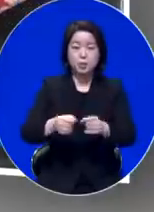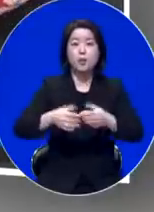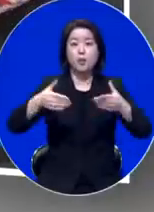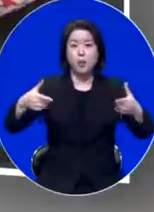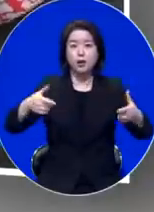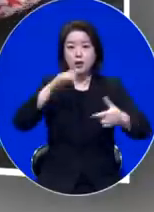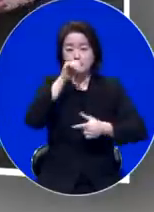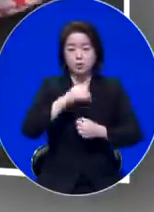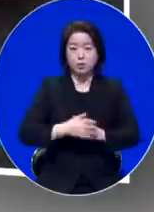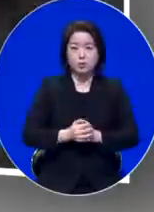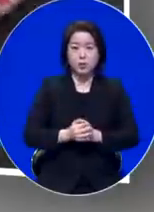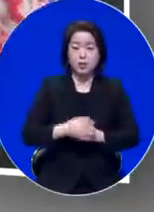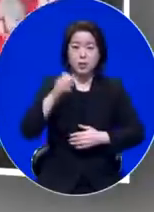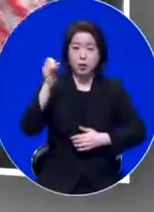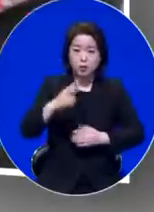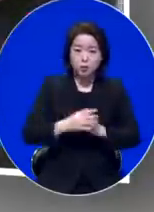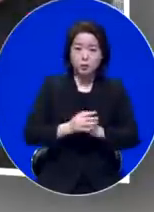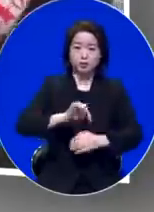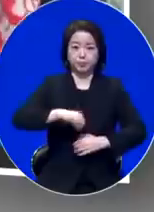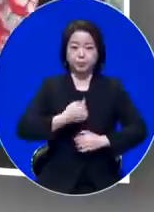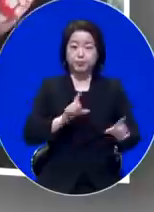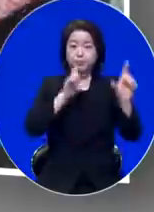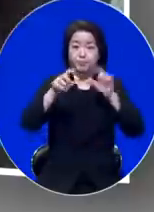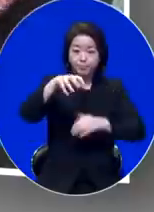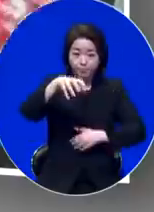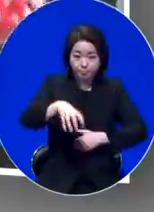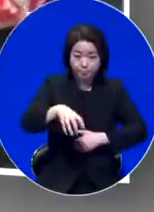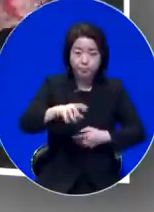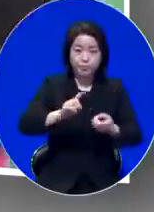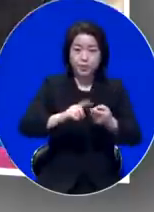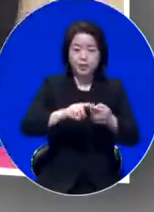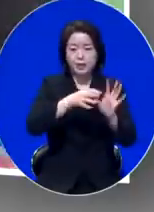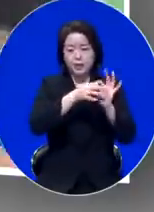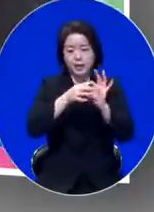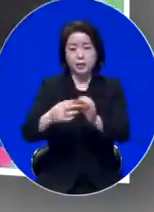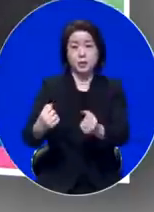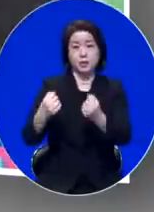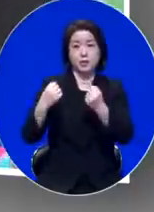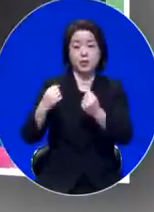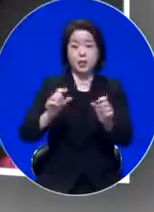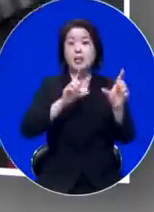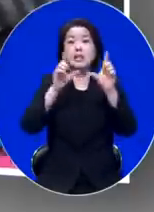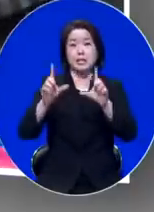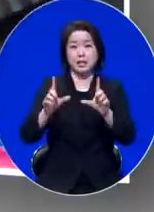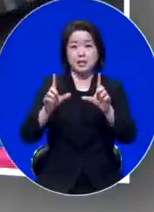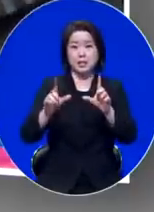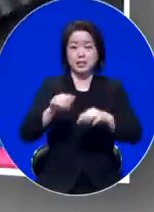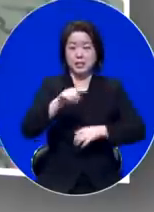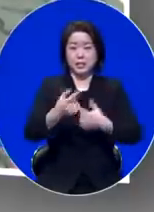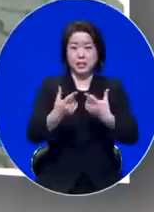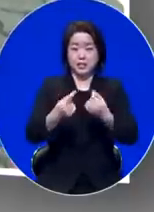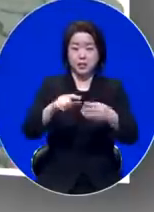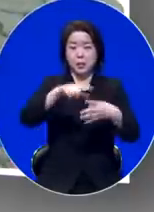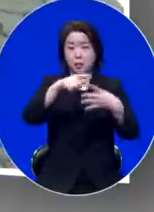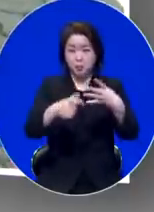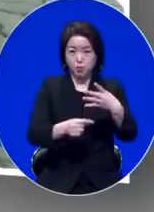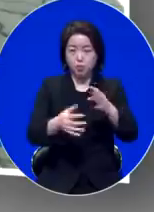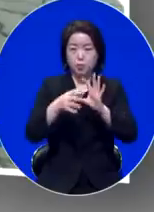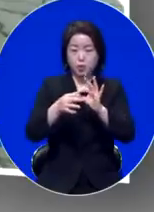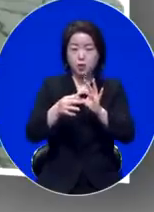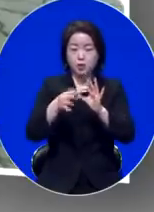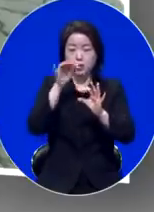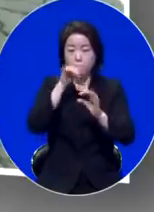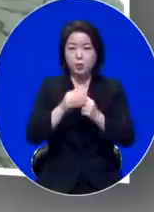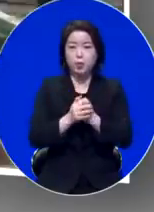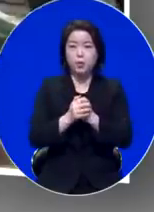있구요 아울러서 이제 자기가 살던 곳에서 계속해서 엉 강하게 살아남기 뭐 이런 프로젝트 관련해서 이제